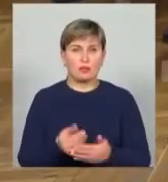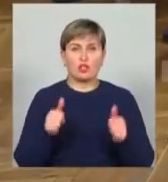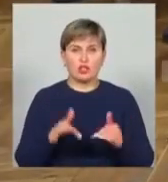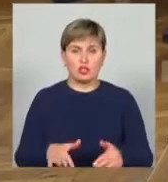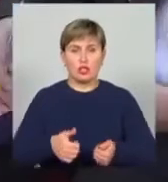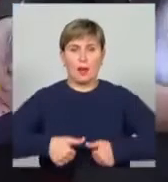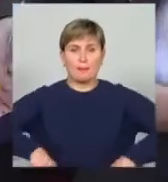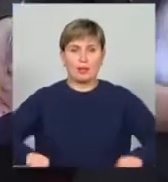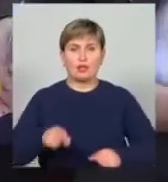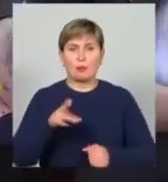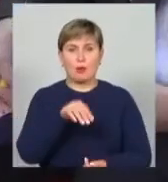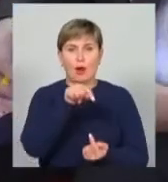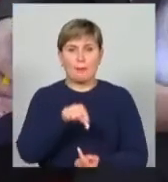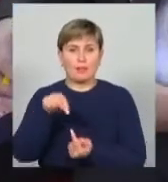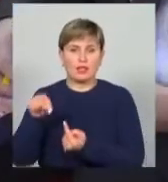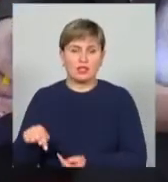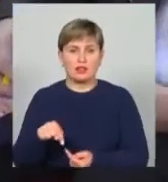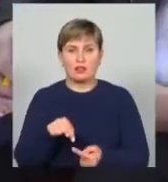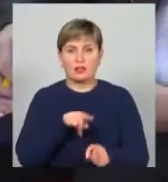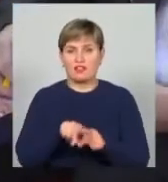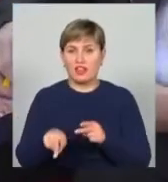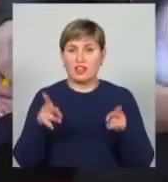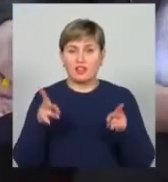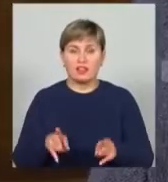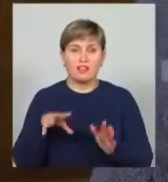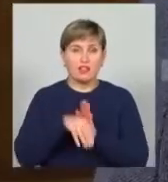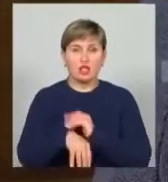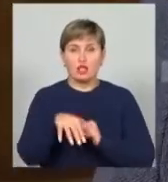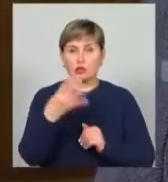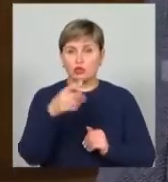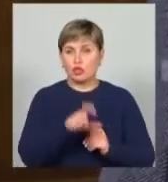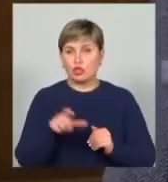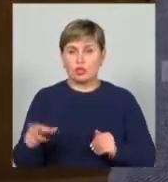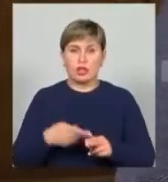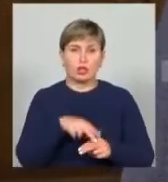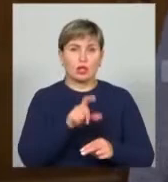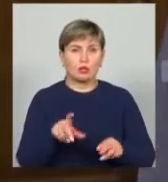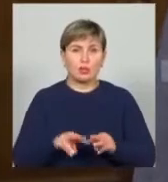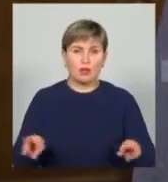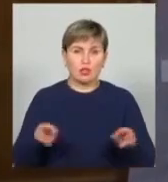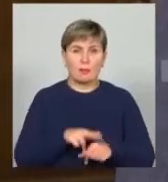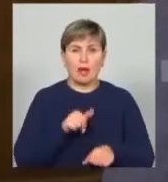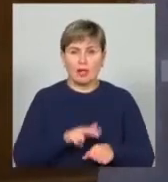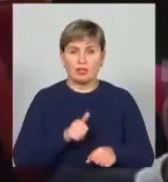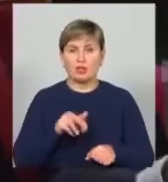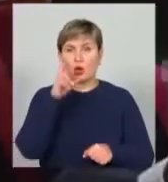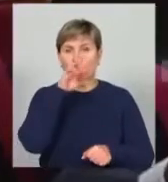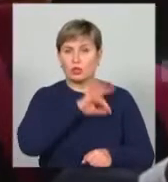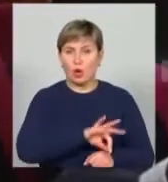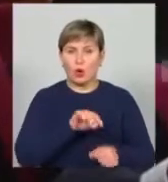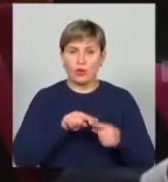региональная комиссия по определению имущественного вреда. В ее состав вошли 44 человека. Это сотрудники департамента полиции и